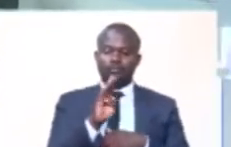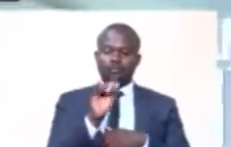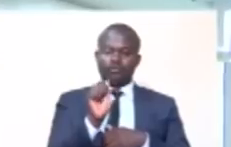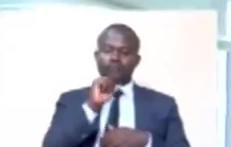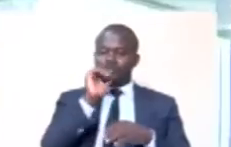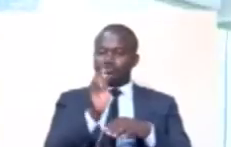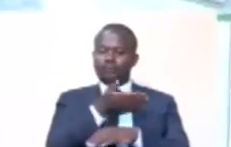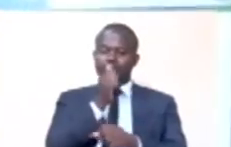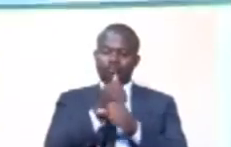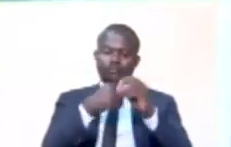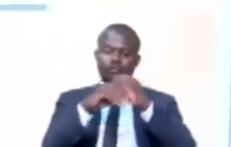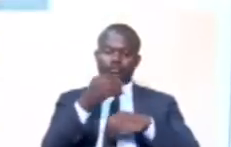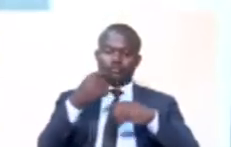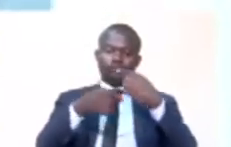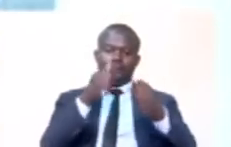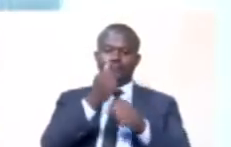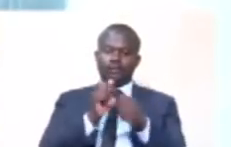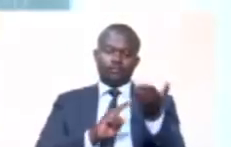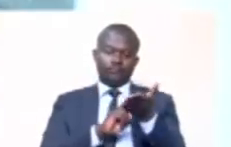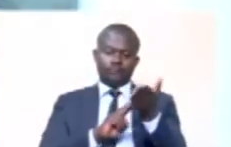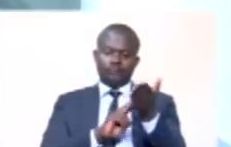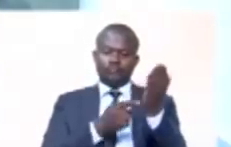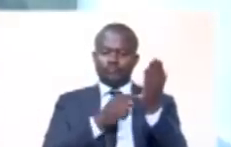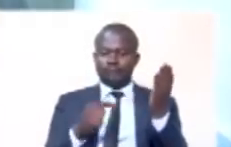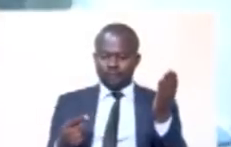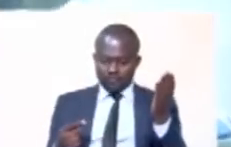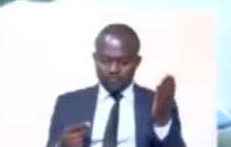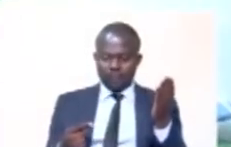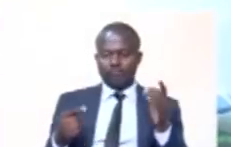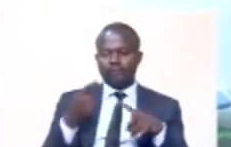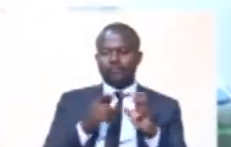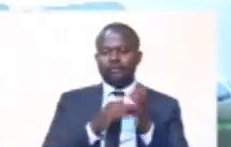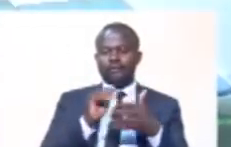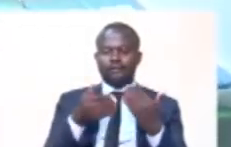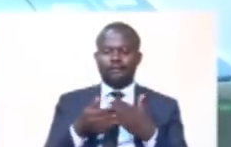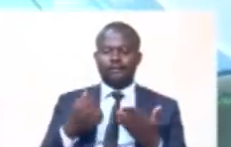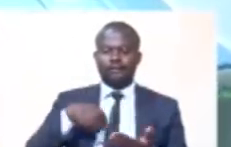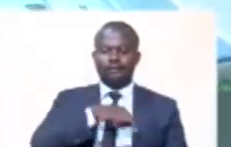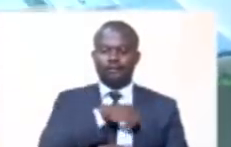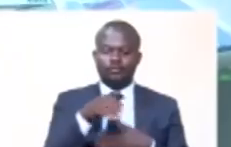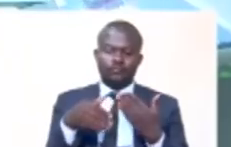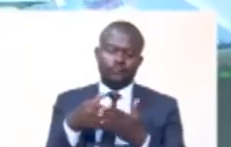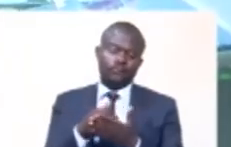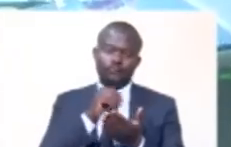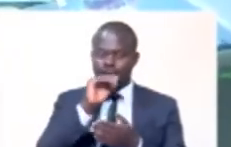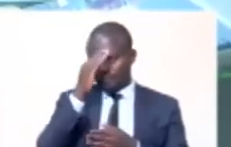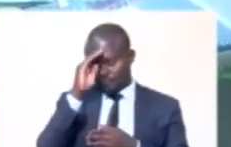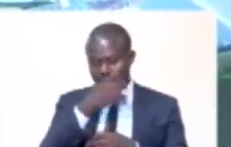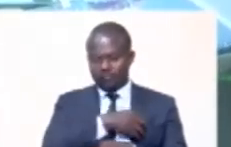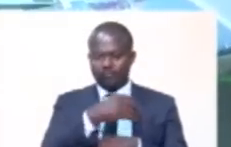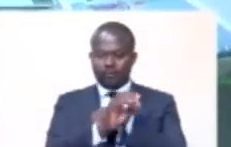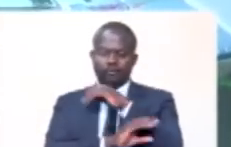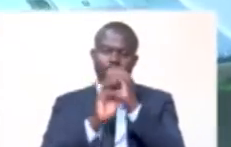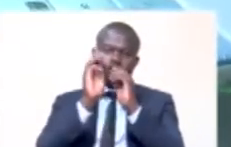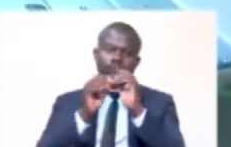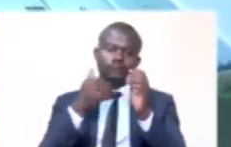abakora ubucuruzi bakomeza kubukora hifashishijwe ikoranabuhanga icyakora kemeza ko byanze bikunze ubukungu bw'igihugu